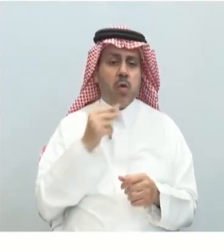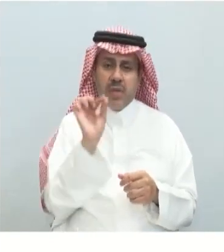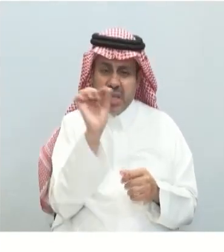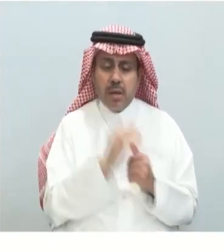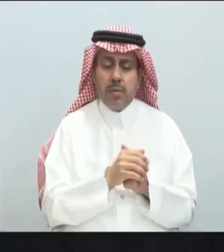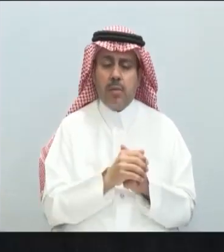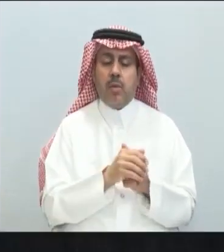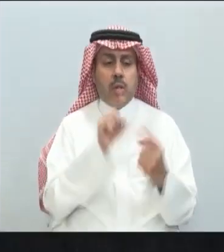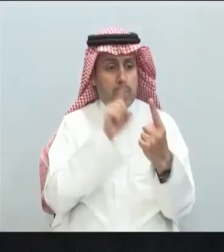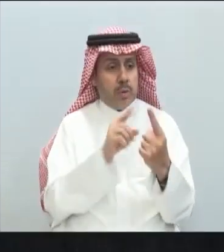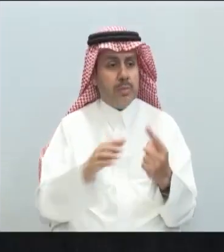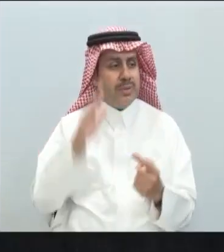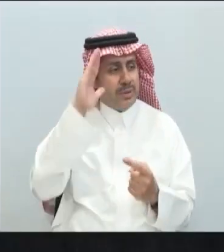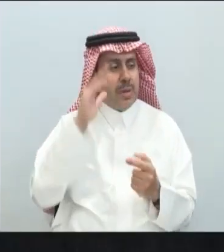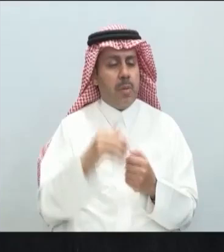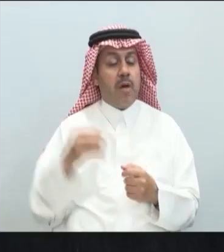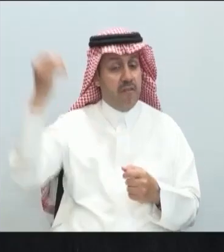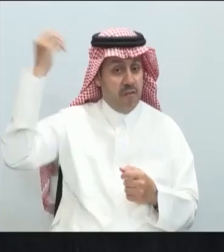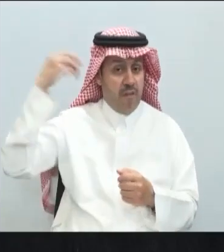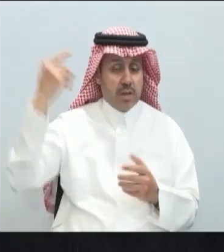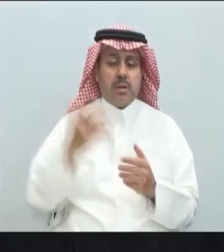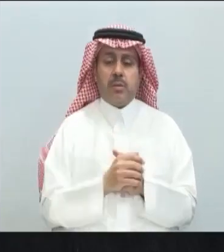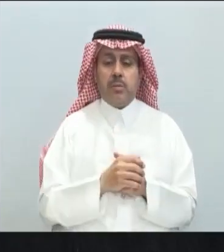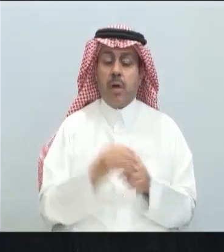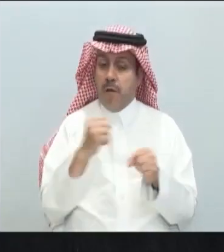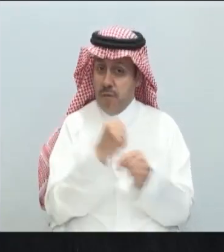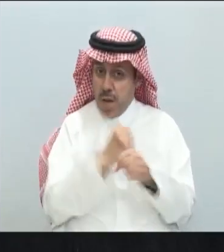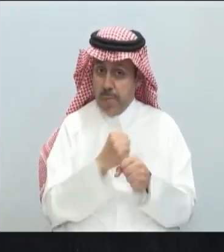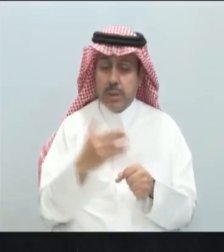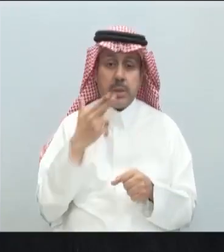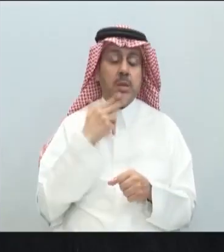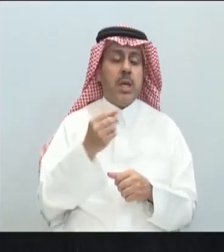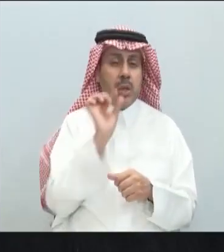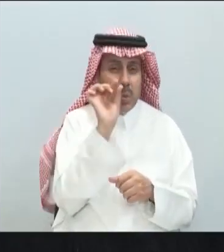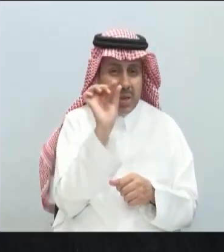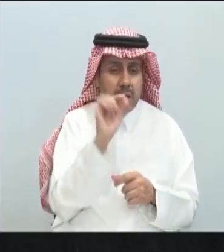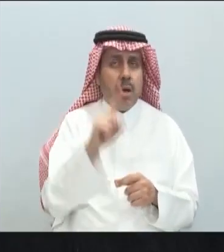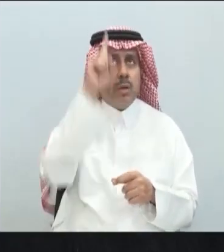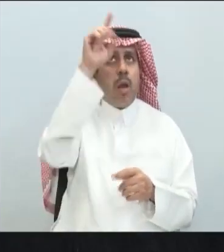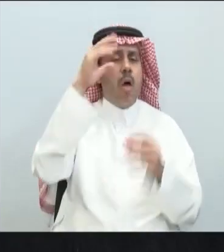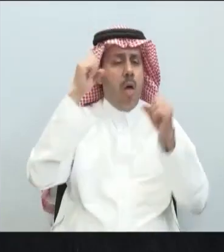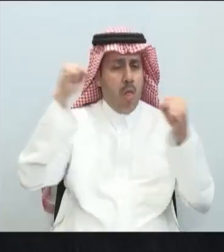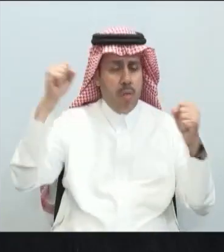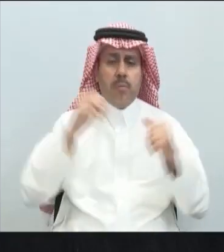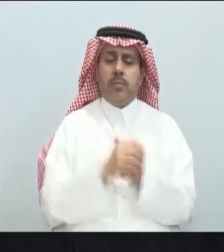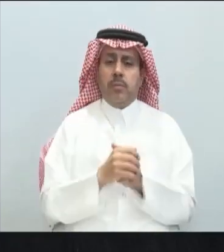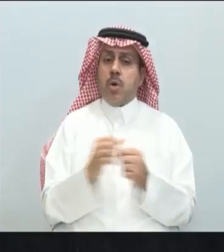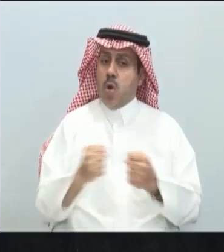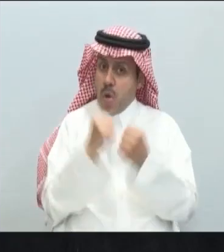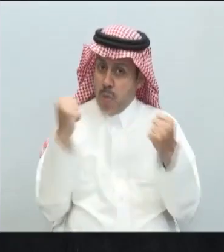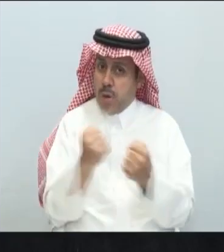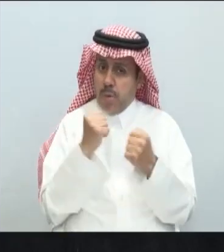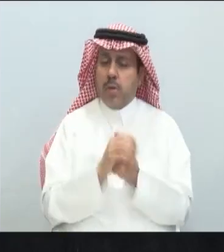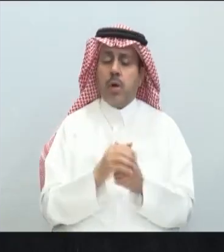ان تلقى اخاك بوجه طلق فالاعمال ولو كانت يسيره عند الله عظيمه فابذل